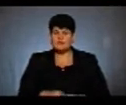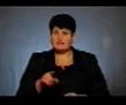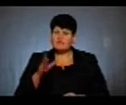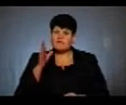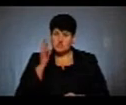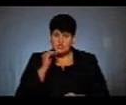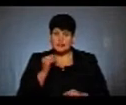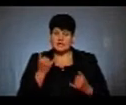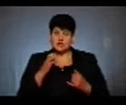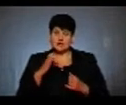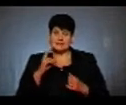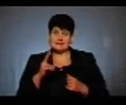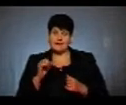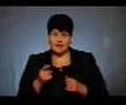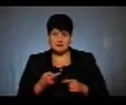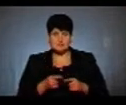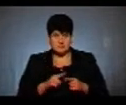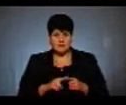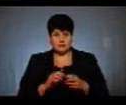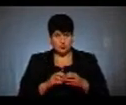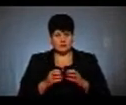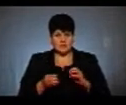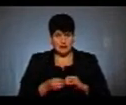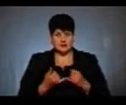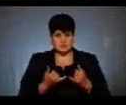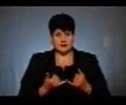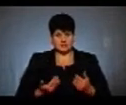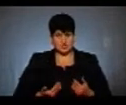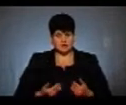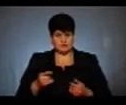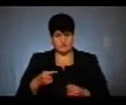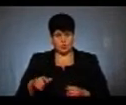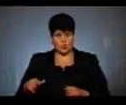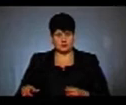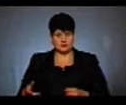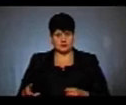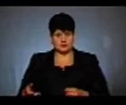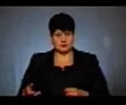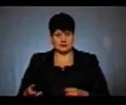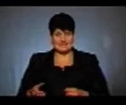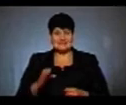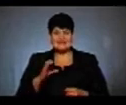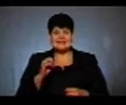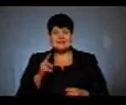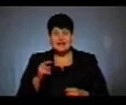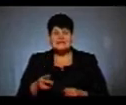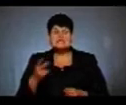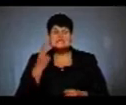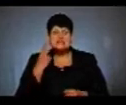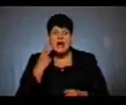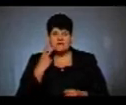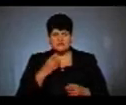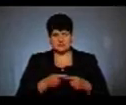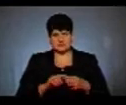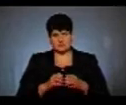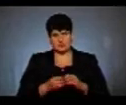наразі сказ загрожує загалом жителям Тернопільщини? Сказ, від сказу завжди є загроза,